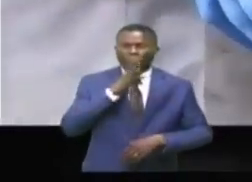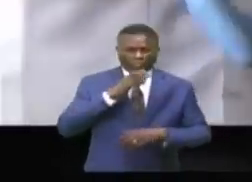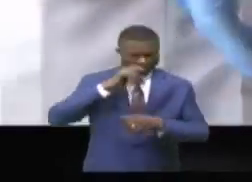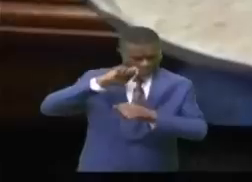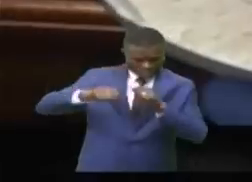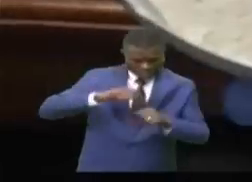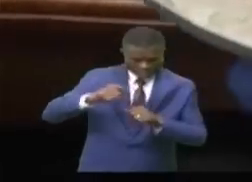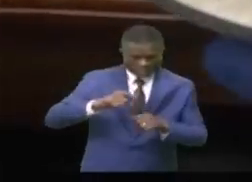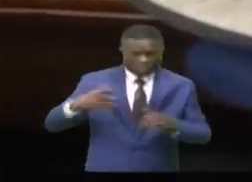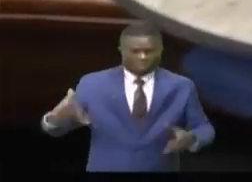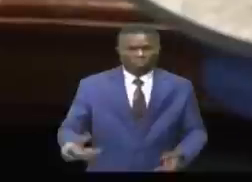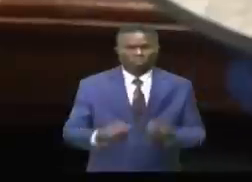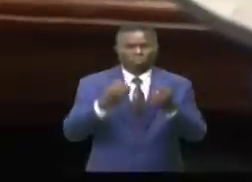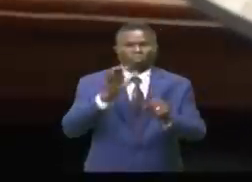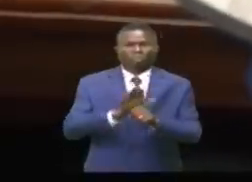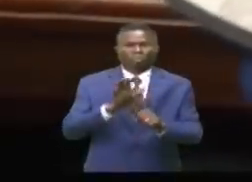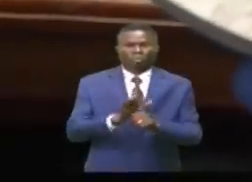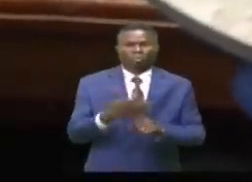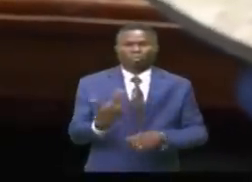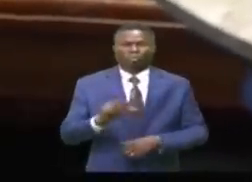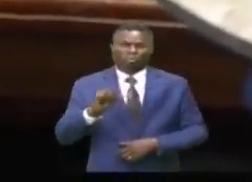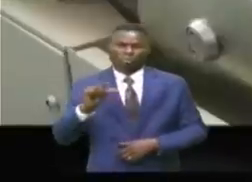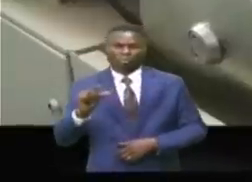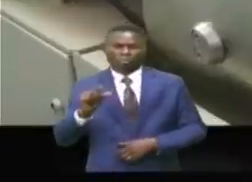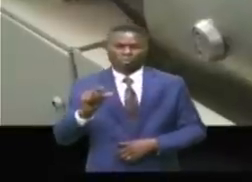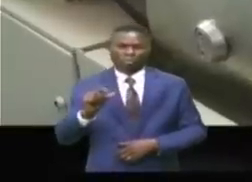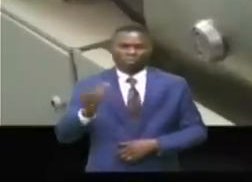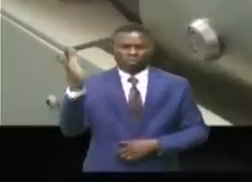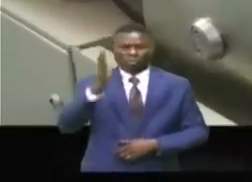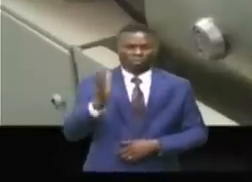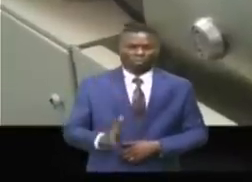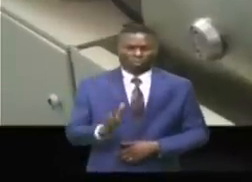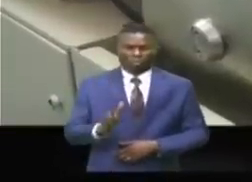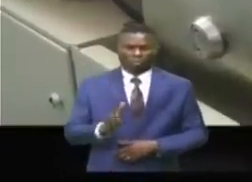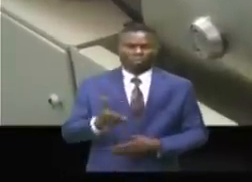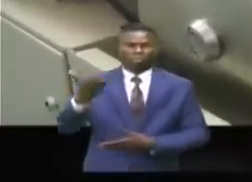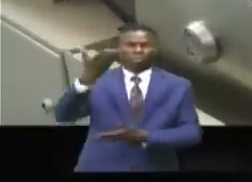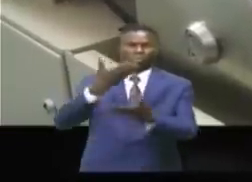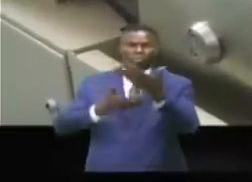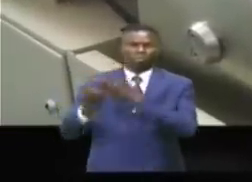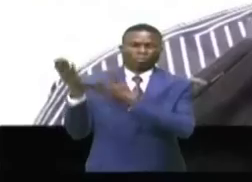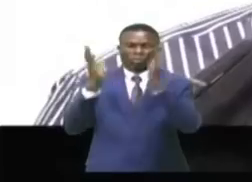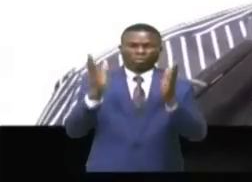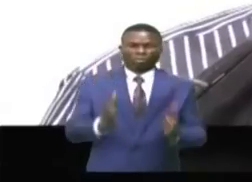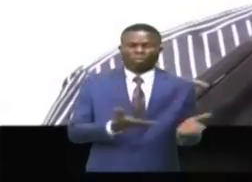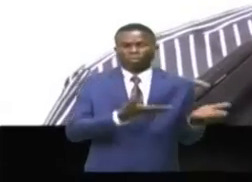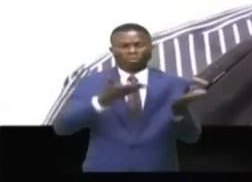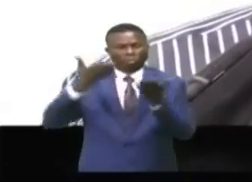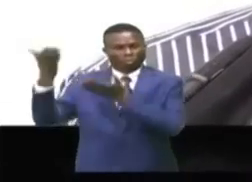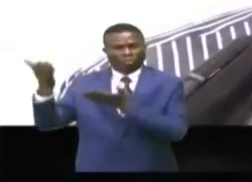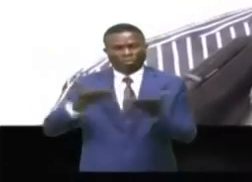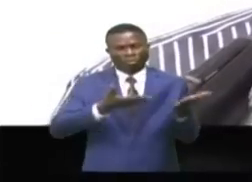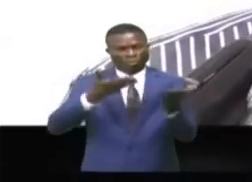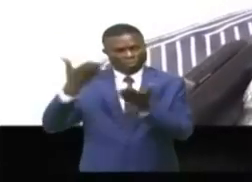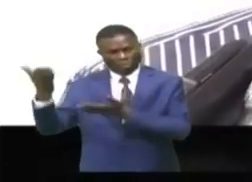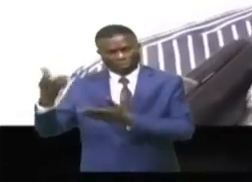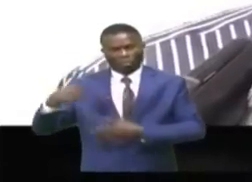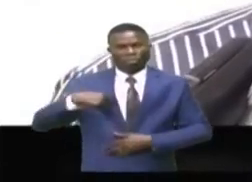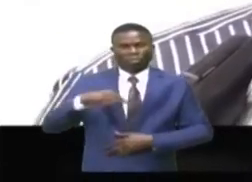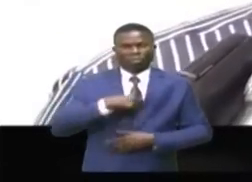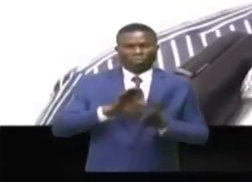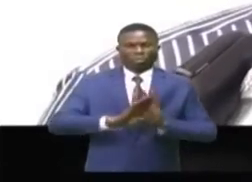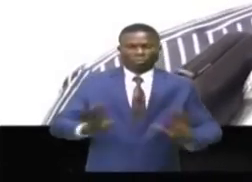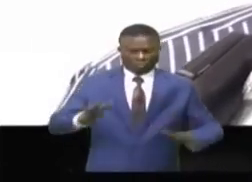à la récupération de nombreux sous-produits jamais alignés dans les transactions commerciales d'exportation? Nous voyons qu'ils seront en mesure